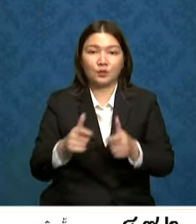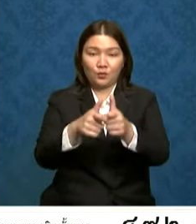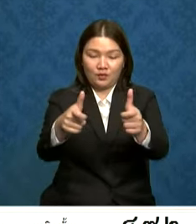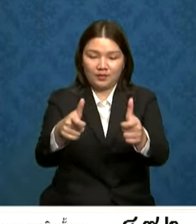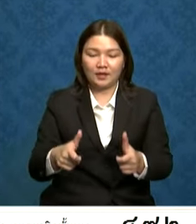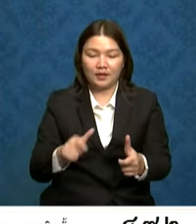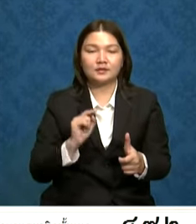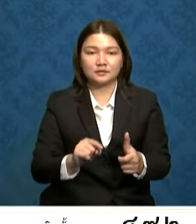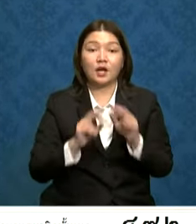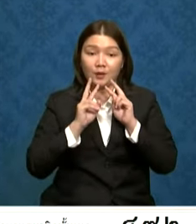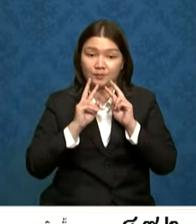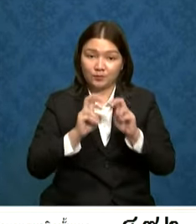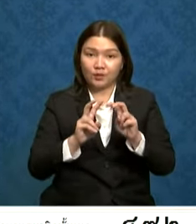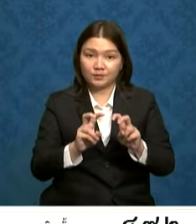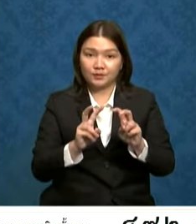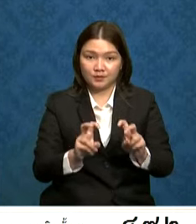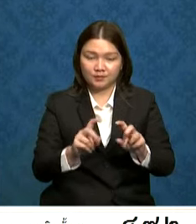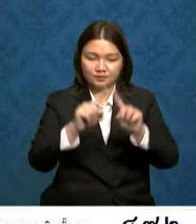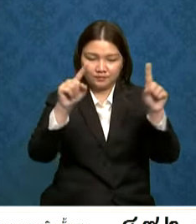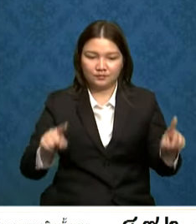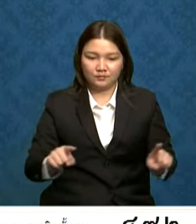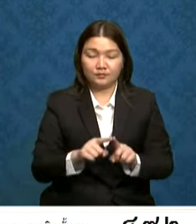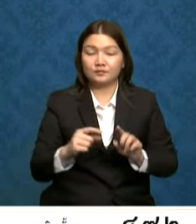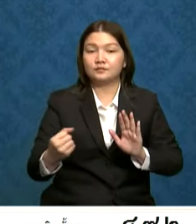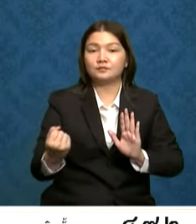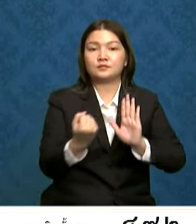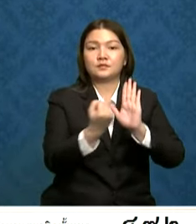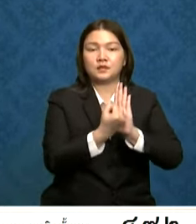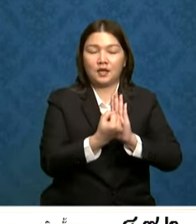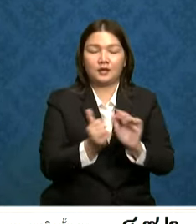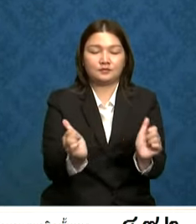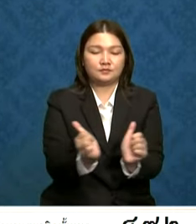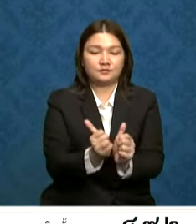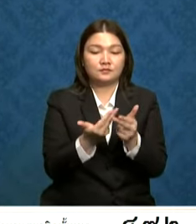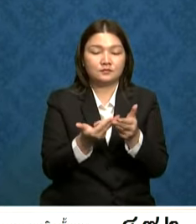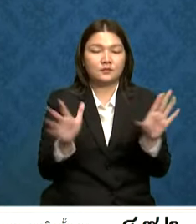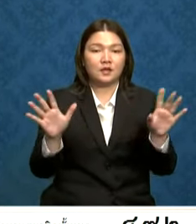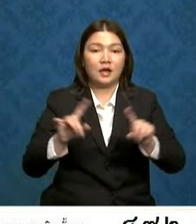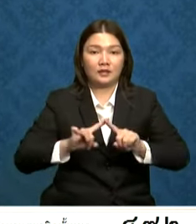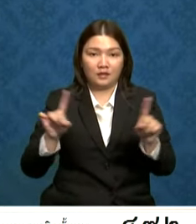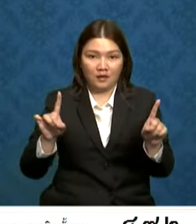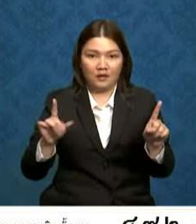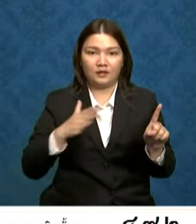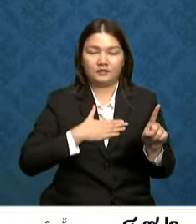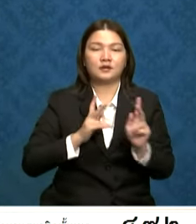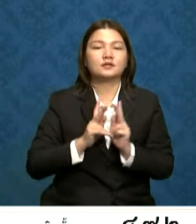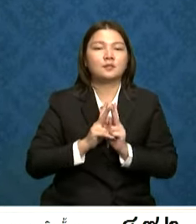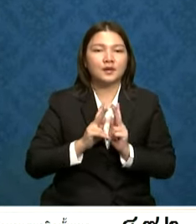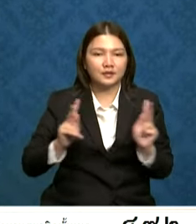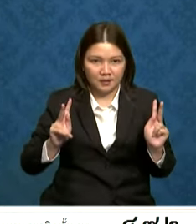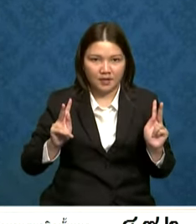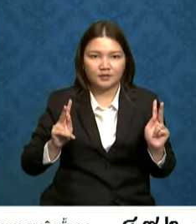เป็นเรื่องการศึกษาแนวทางการตราพระบัญญัตินิรโทษกรรมแต่กรรมาธิการยังได้ศึกษาเสนอ